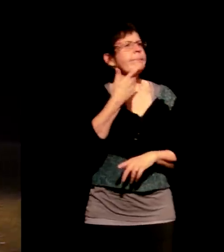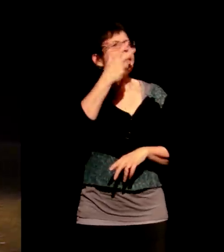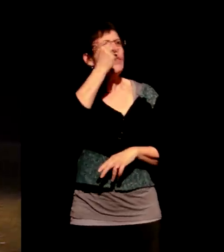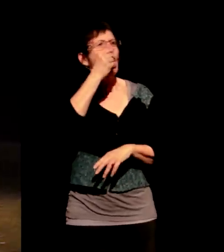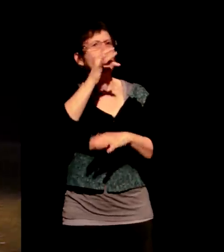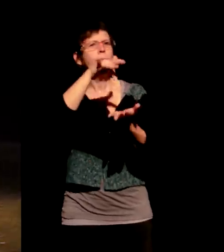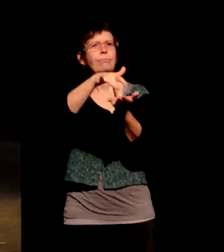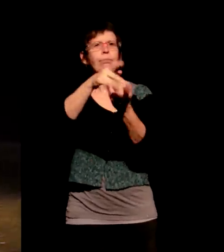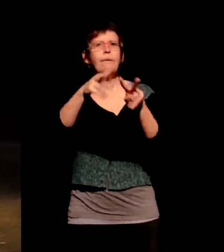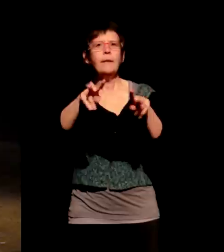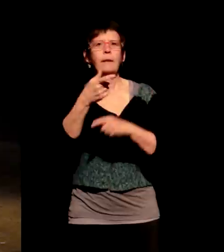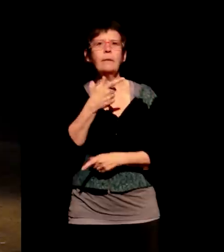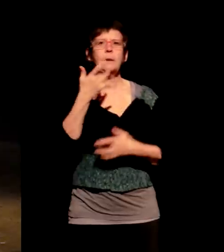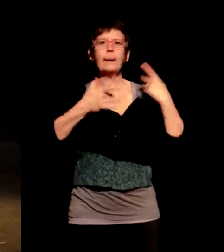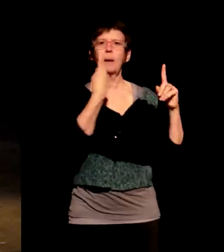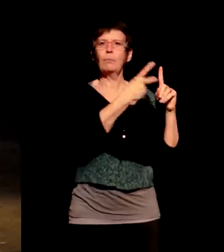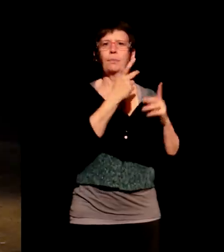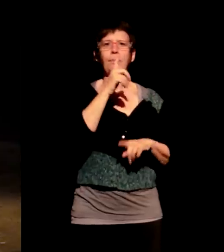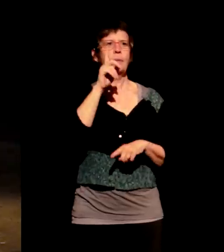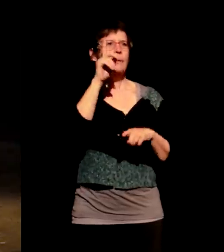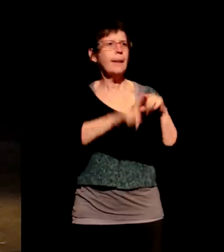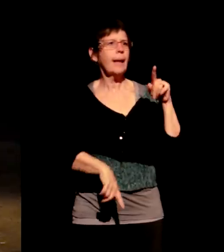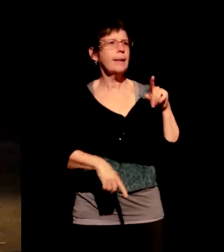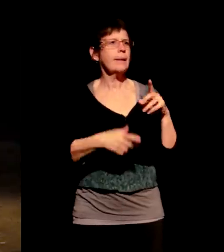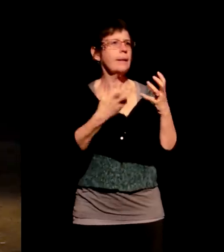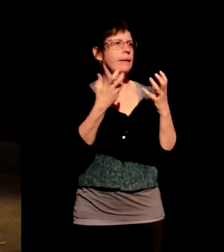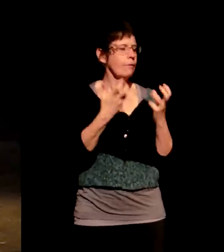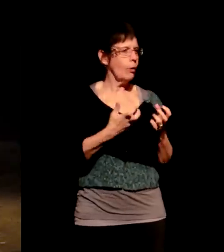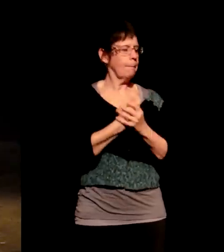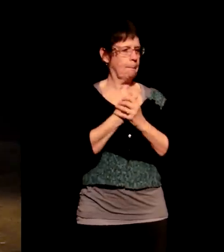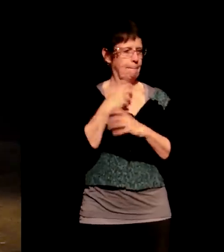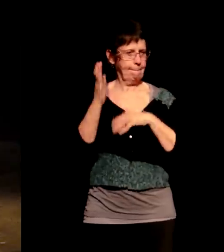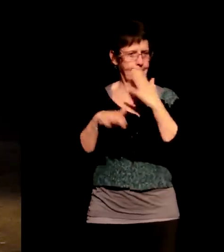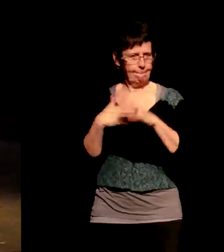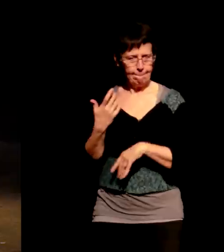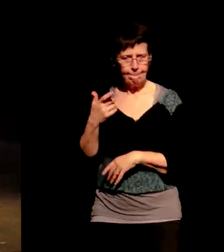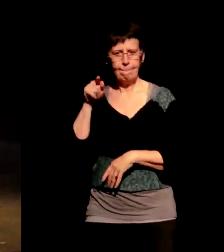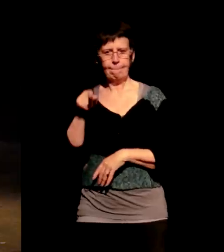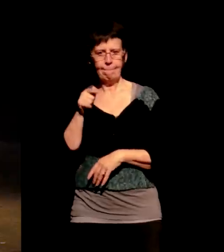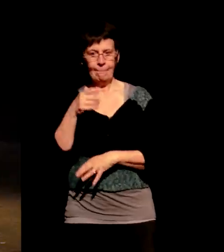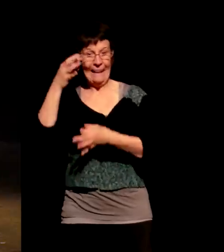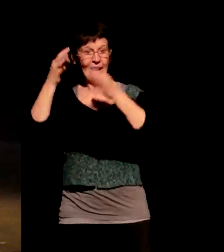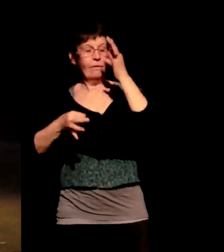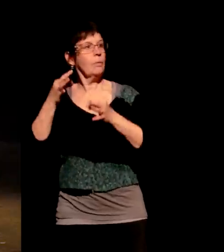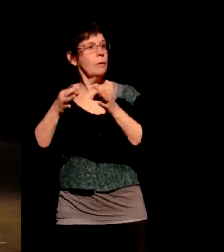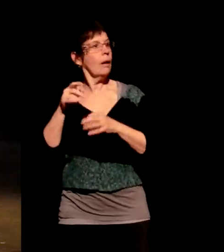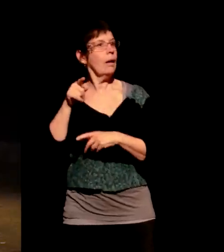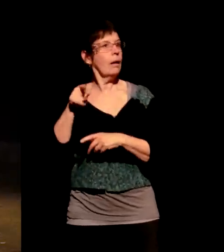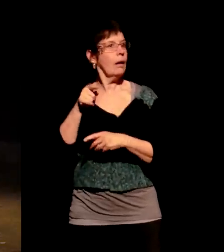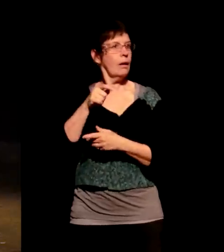C'est l'organisateur du, enfin, la salle. Le tribunal décide d'invalider la